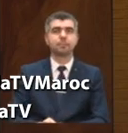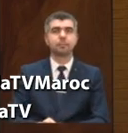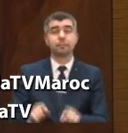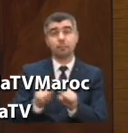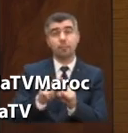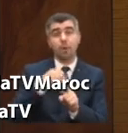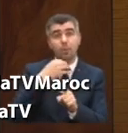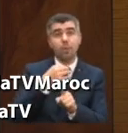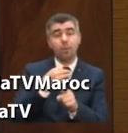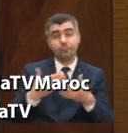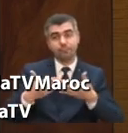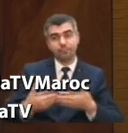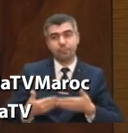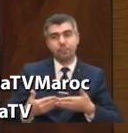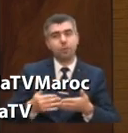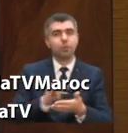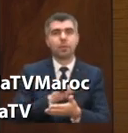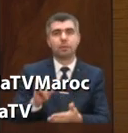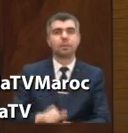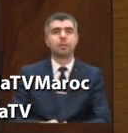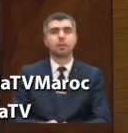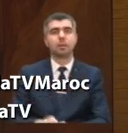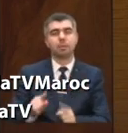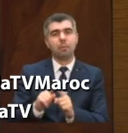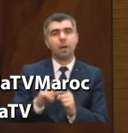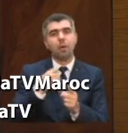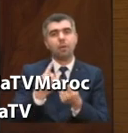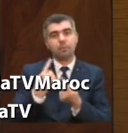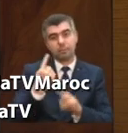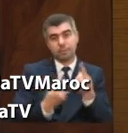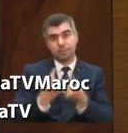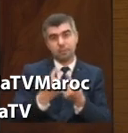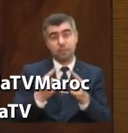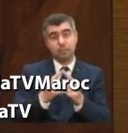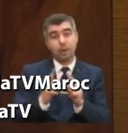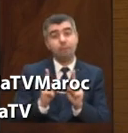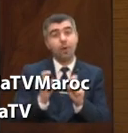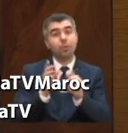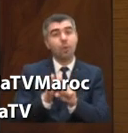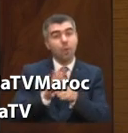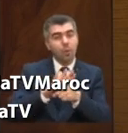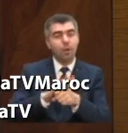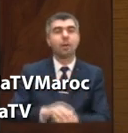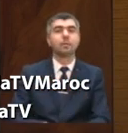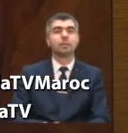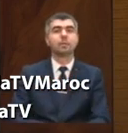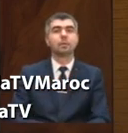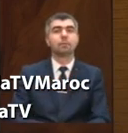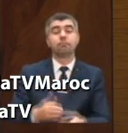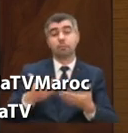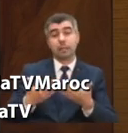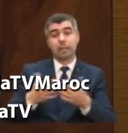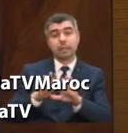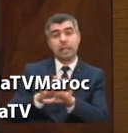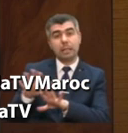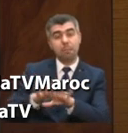القول بهذه الأشياء منذ هذه اللحظة، لأن نحن ما زلنا وسط الأزمة. التدابير التي تتخذ إلى اليوم